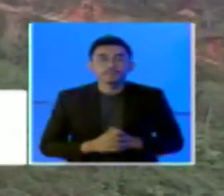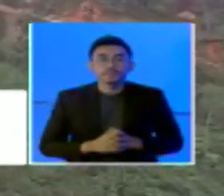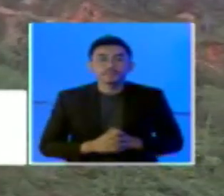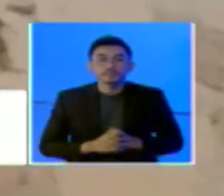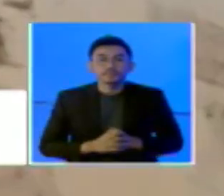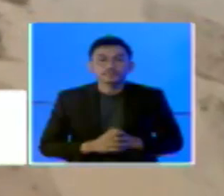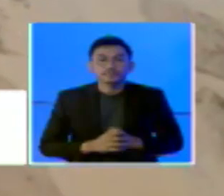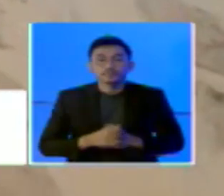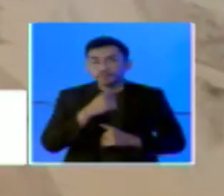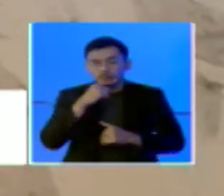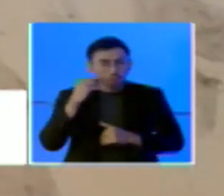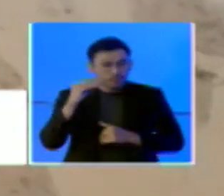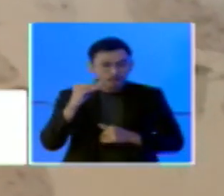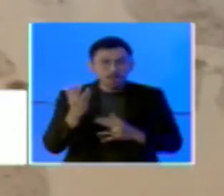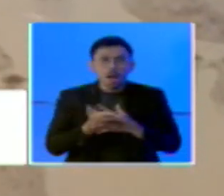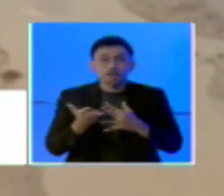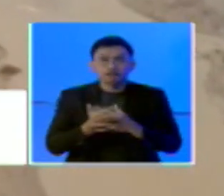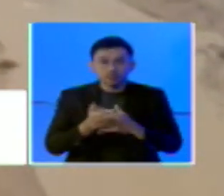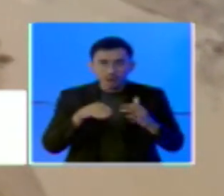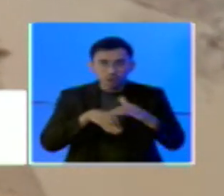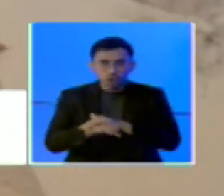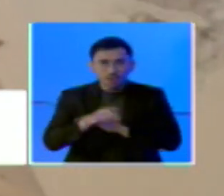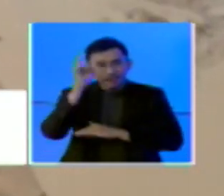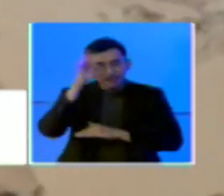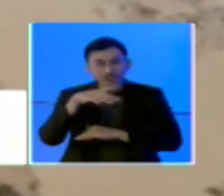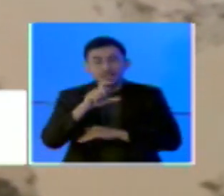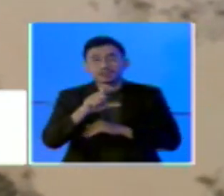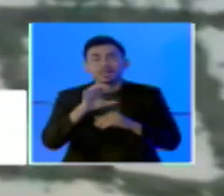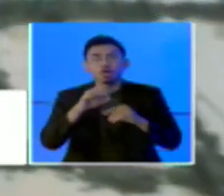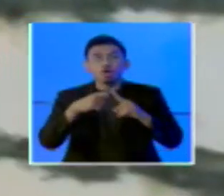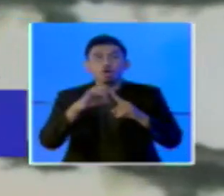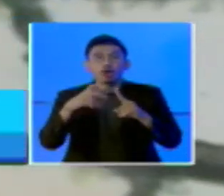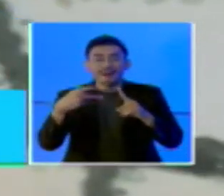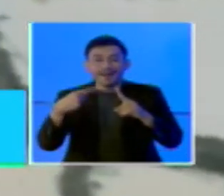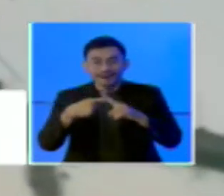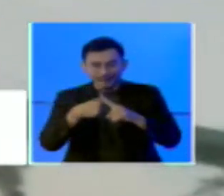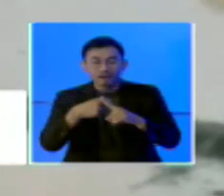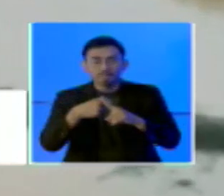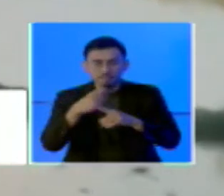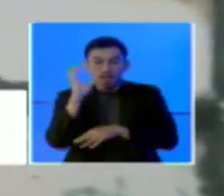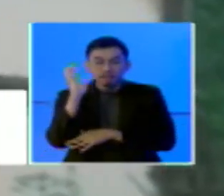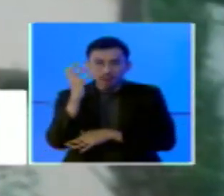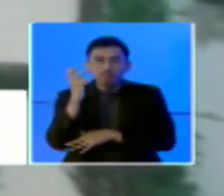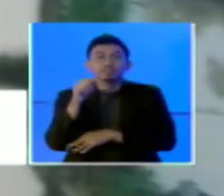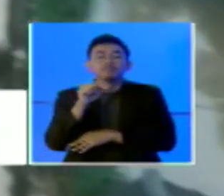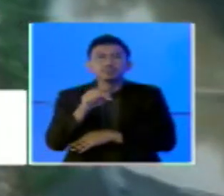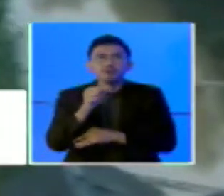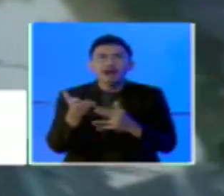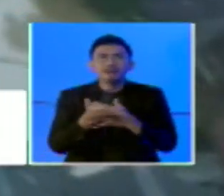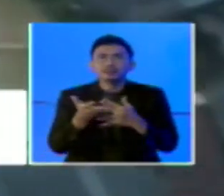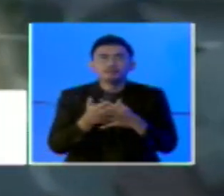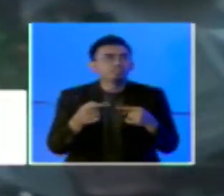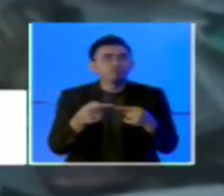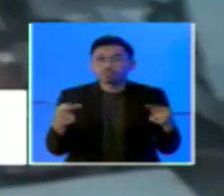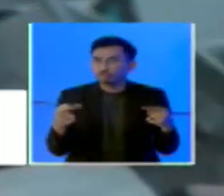Hingga Minggu pagi, akses menuju Desa Citorek Kidul, Kecamatan Cibeber, Lebak, Banten masih terputus akibat banjir bandang yang melanda. Dari